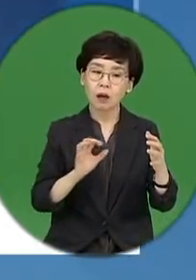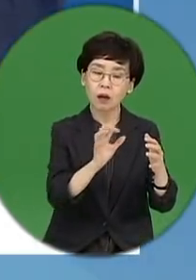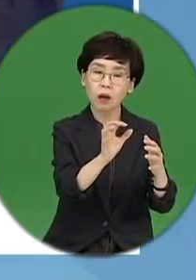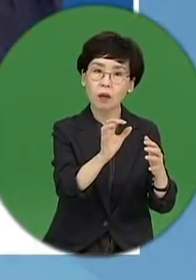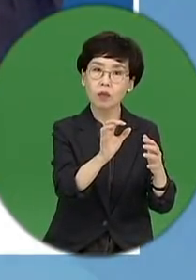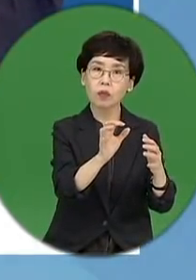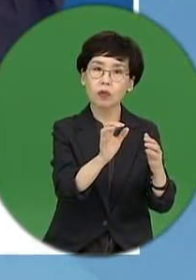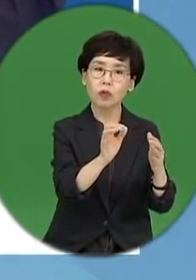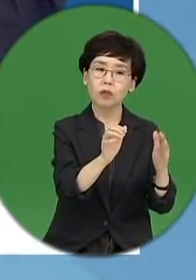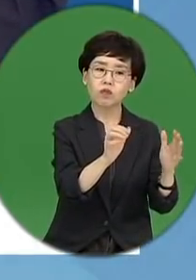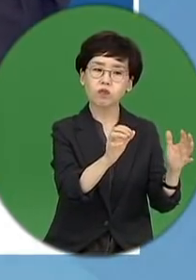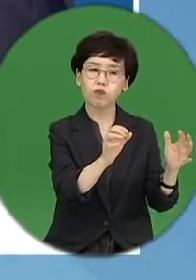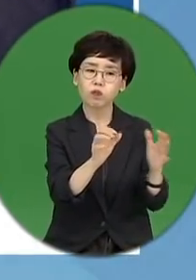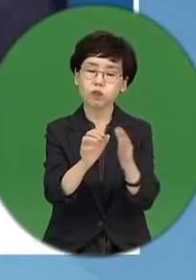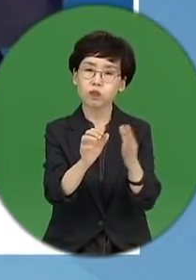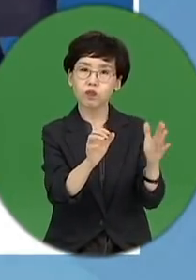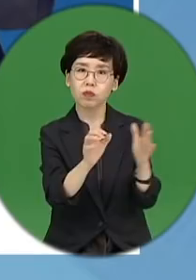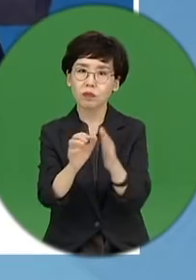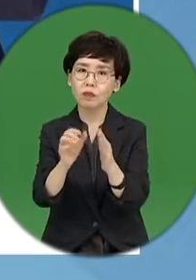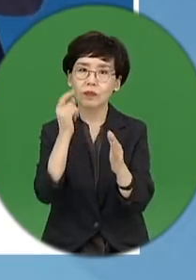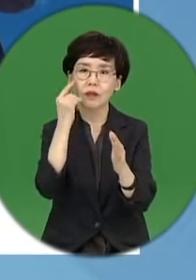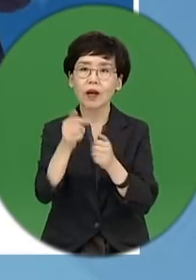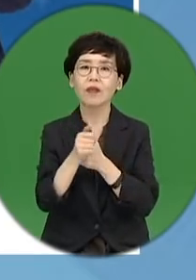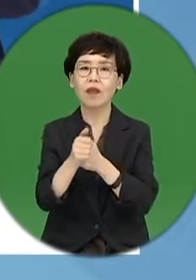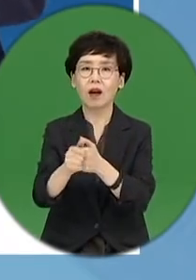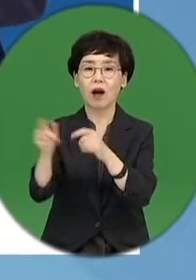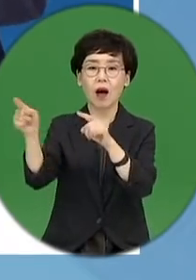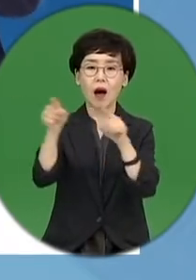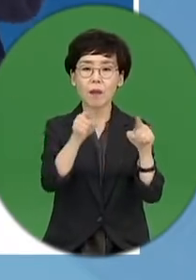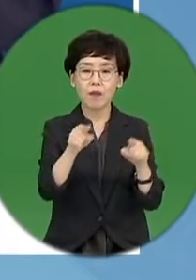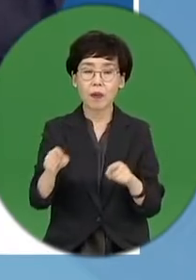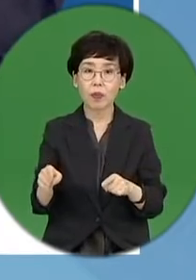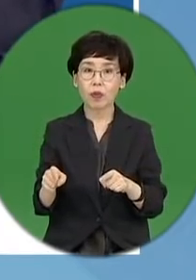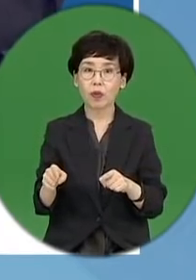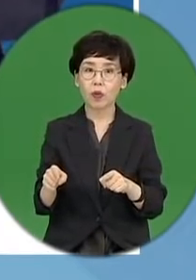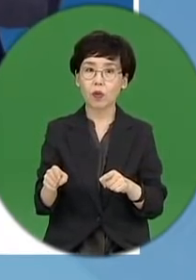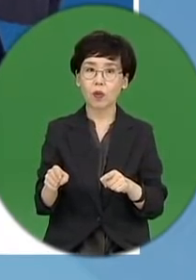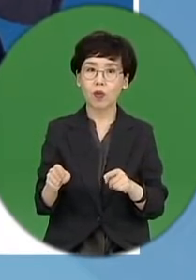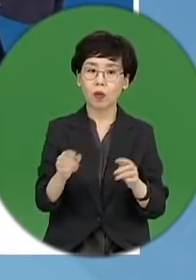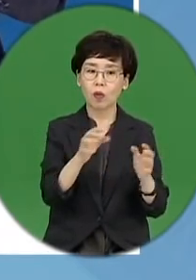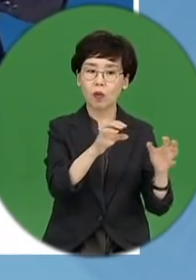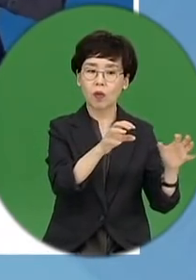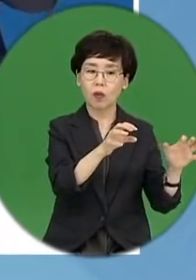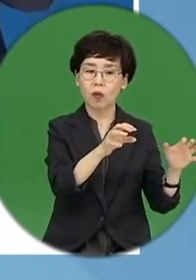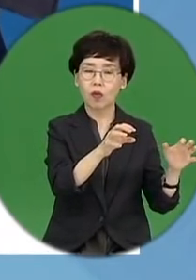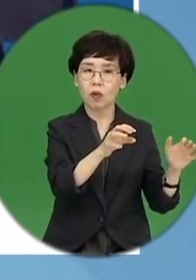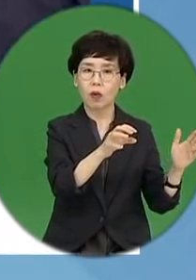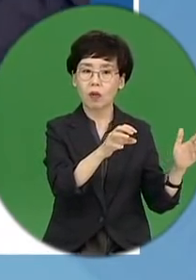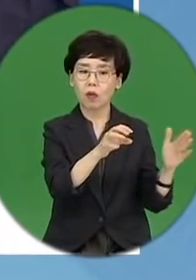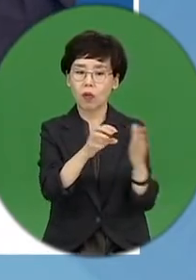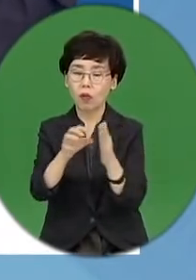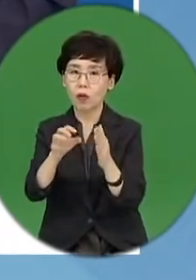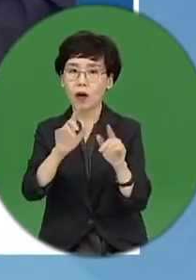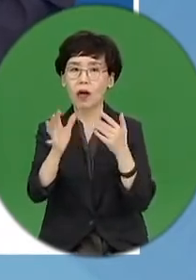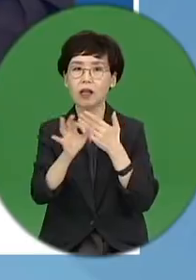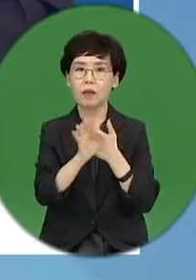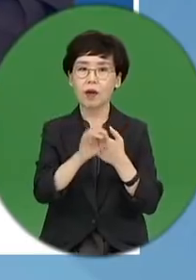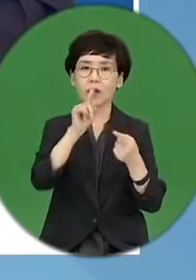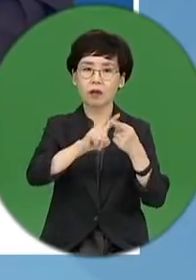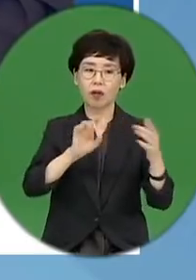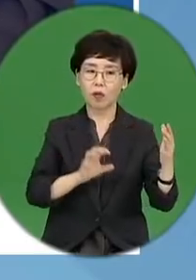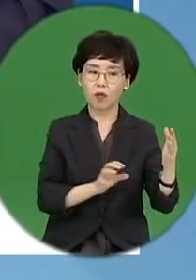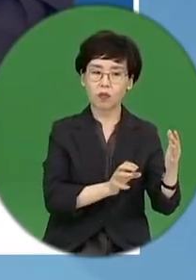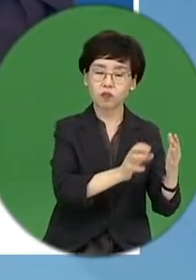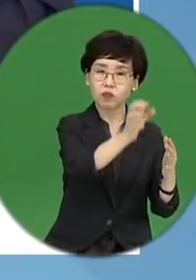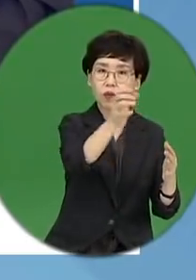동쪽으로 미느냐 한데 따라서 우리 이제 한반도로 우리나라에서 상륙할 거냐 아니면 그대로 올라가서 황해도로 들어갈 거냐